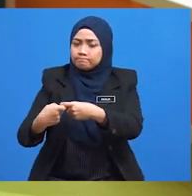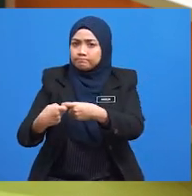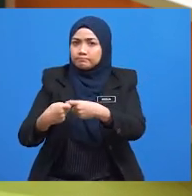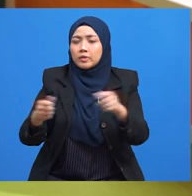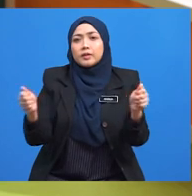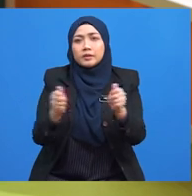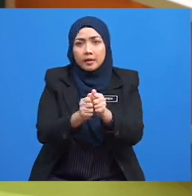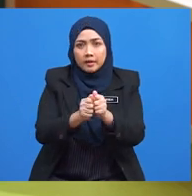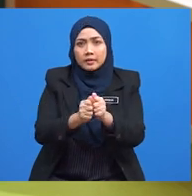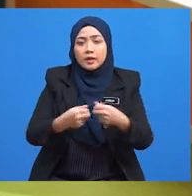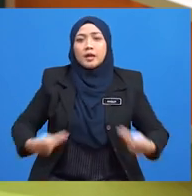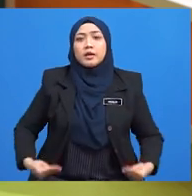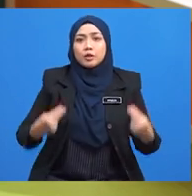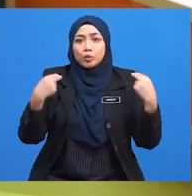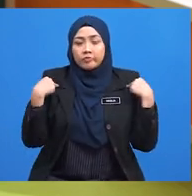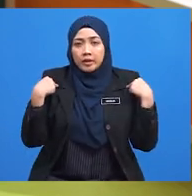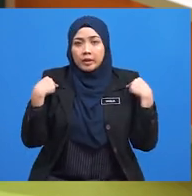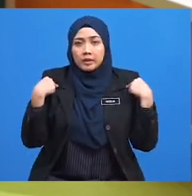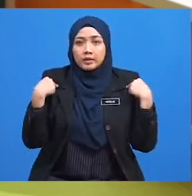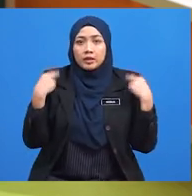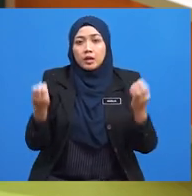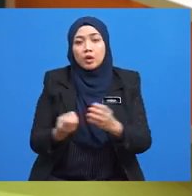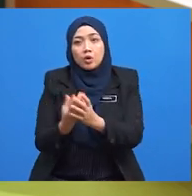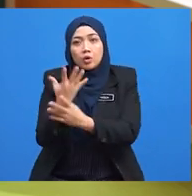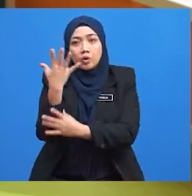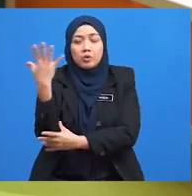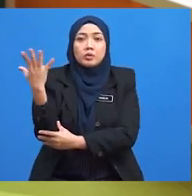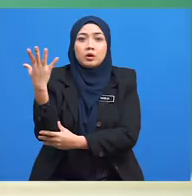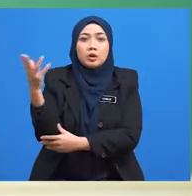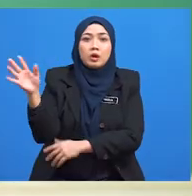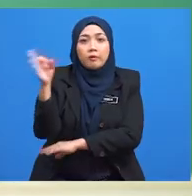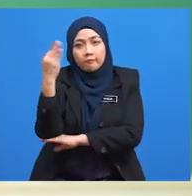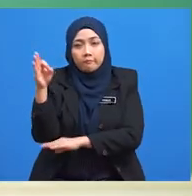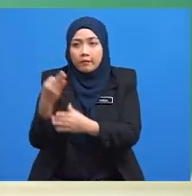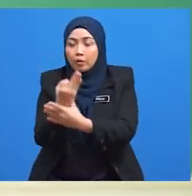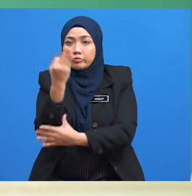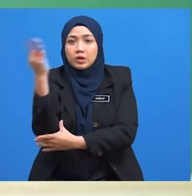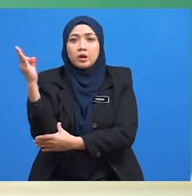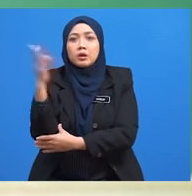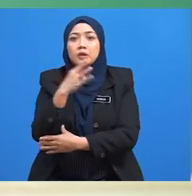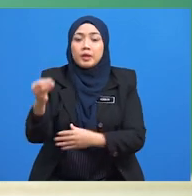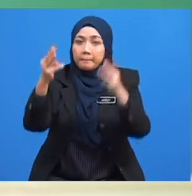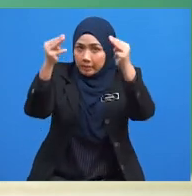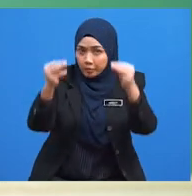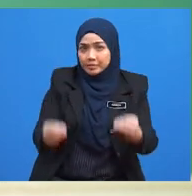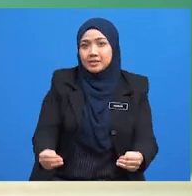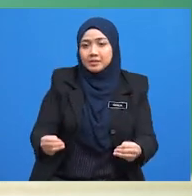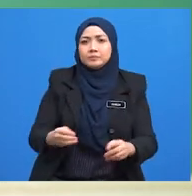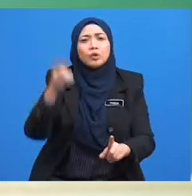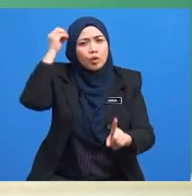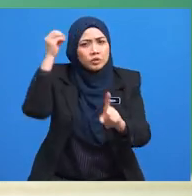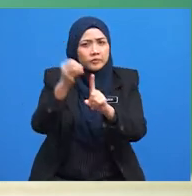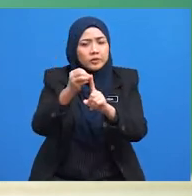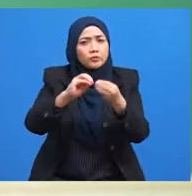hidupan seperti flora, fauna dan manusia. Dalam objektif pembelajaran pertama, kita